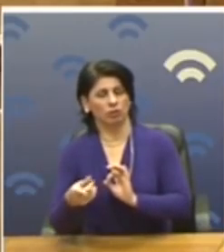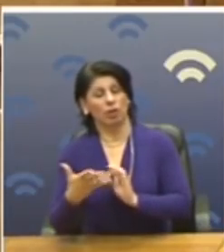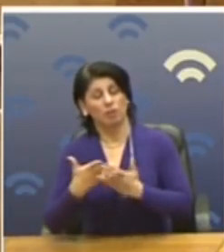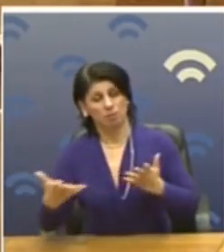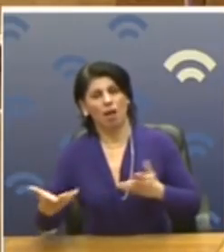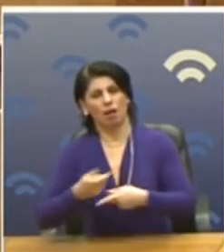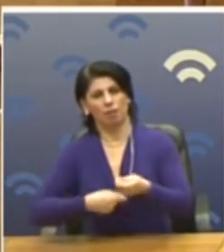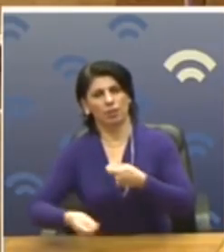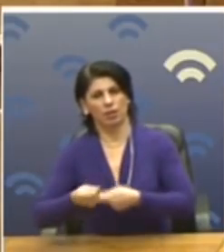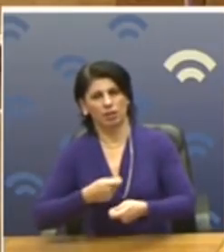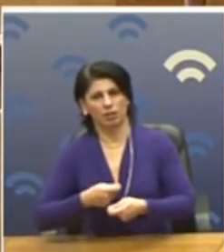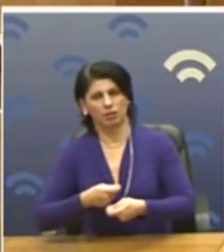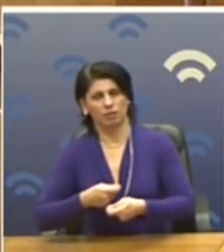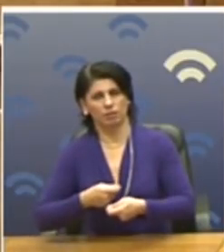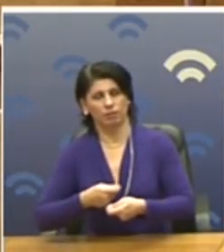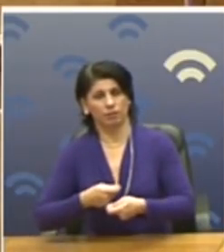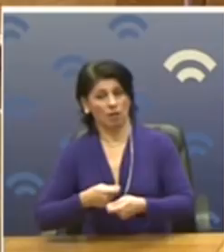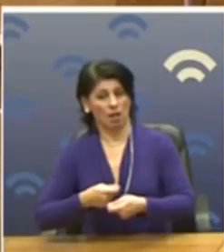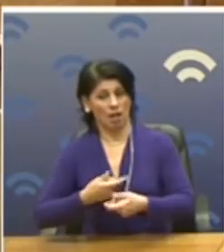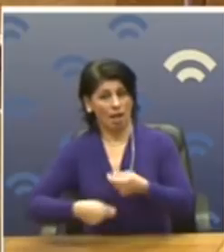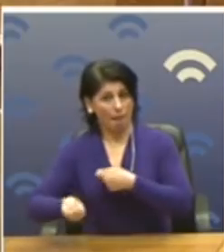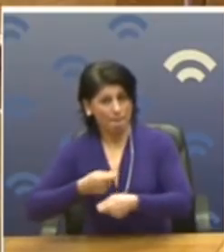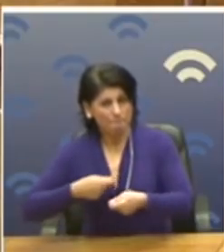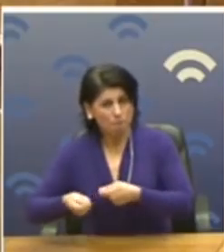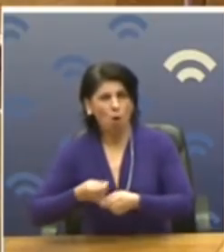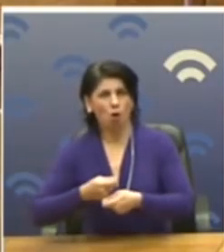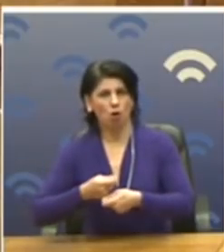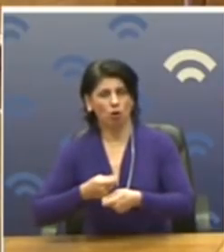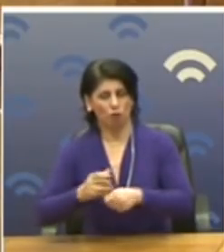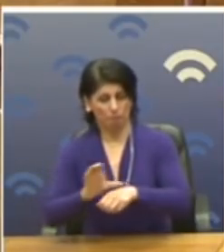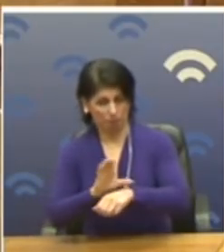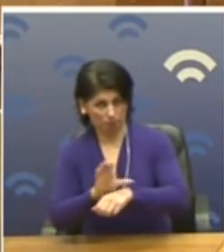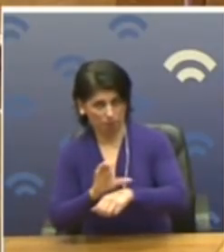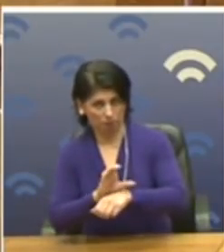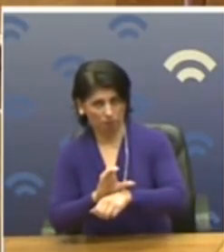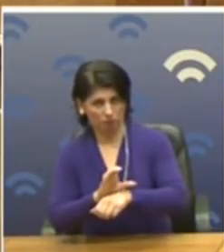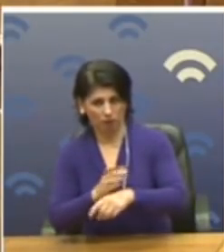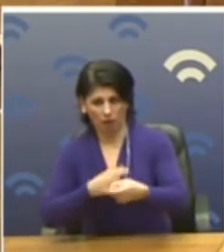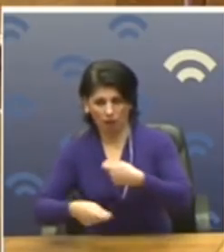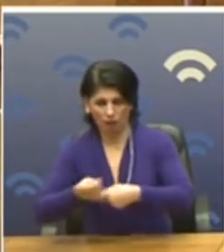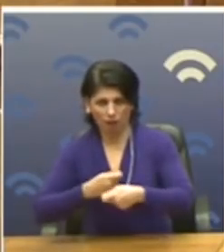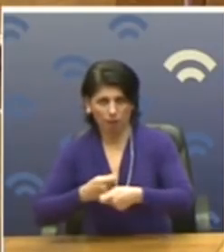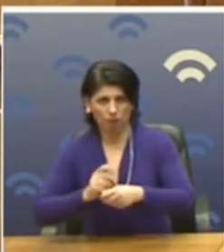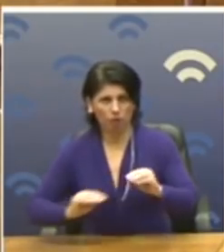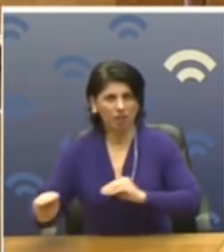επιχειρήσεις. Το ηλεκτρονικό εμπόριο σαρώνει και συγκεντρώνει την εμπορική κίνηση.